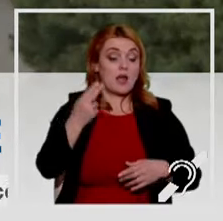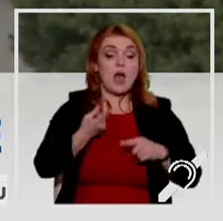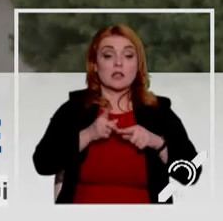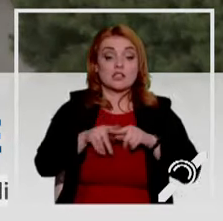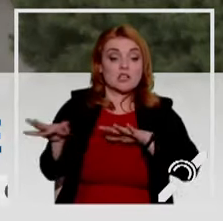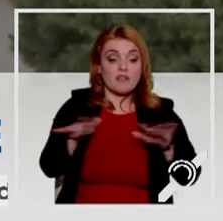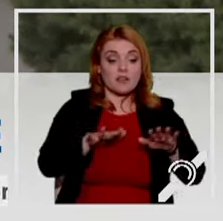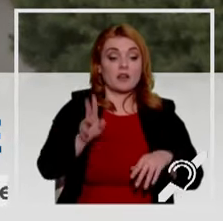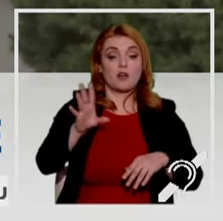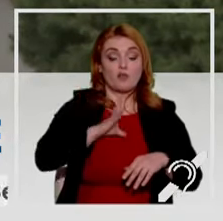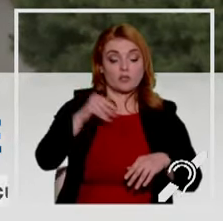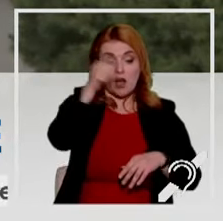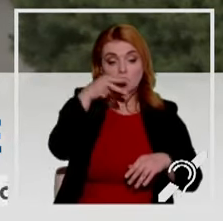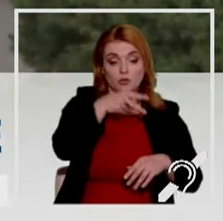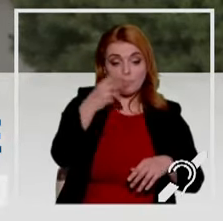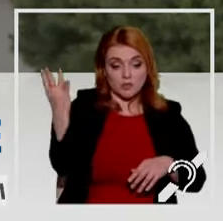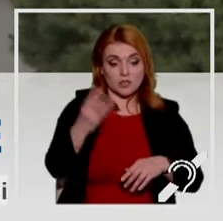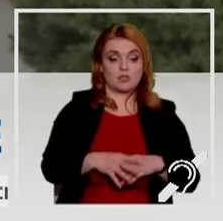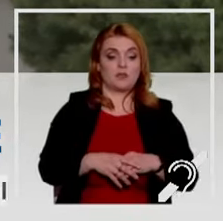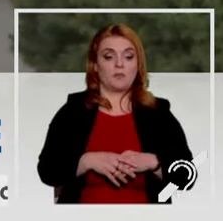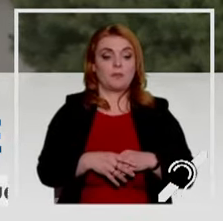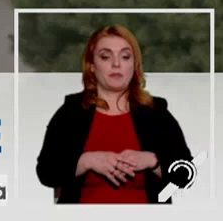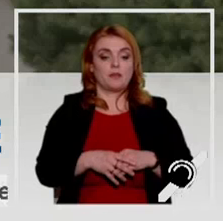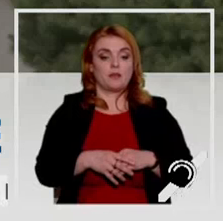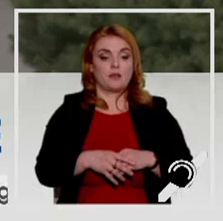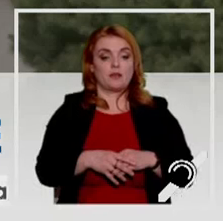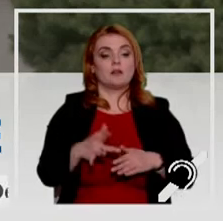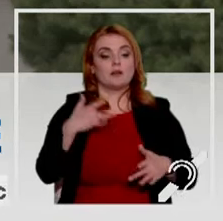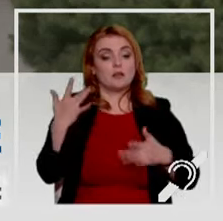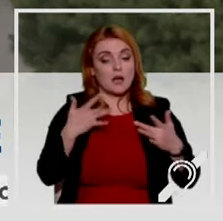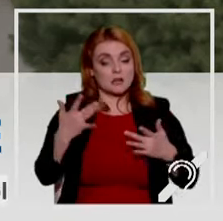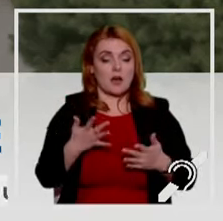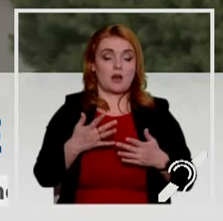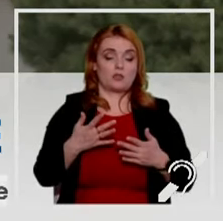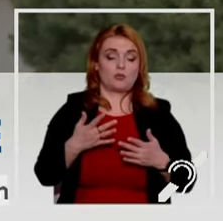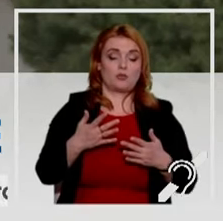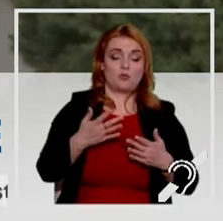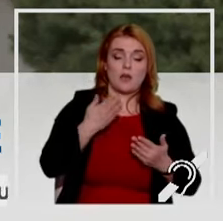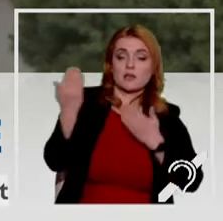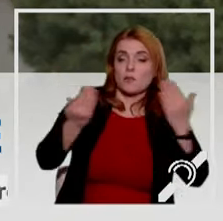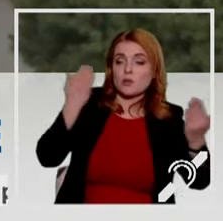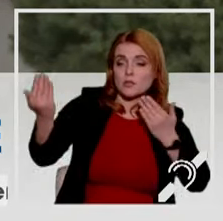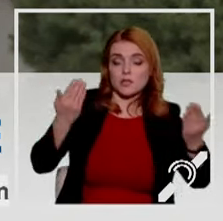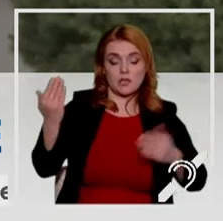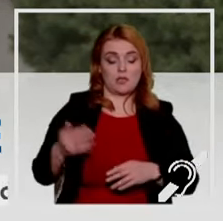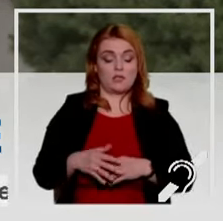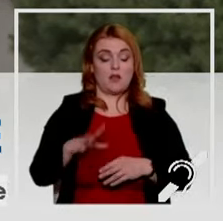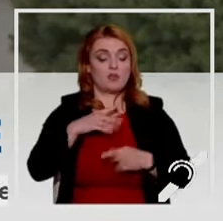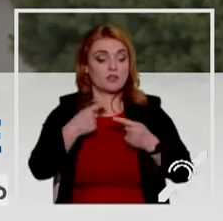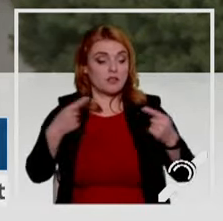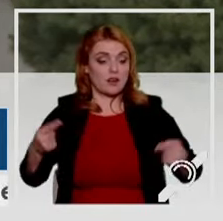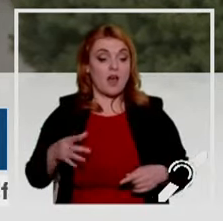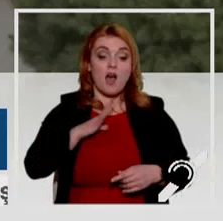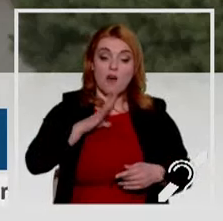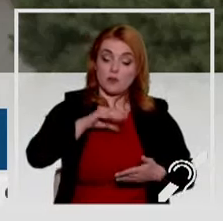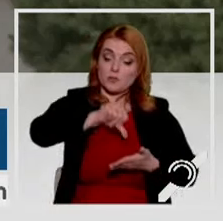care au marcat anul 2023 în săl de cinema, teatru, la festivaluri sau expoziții, au fost prezenți și